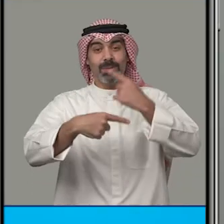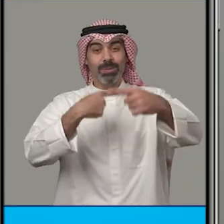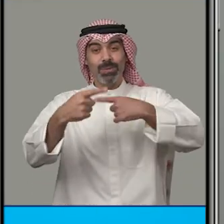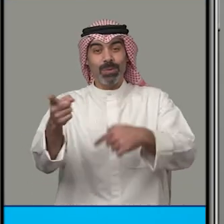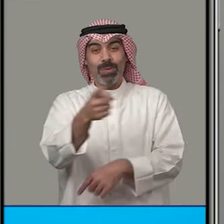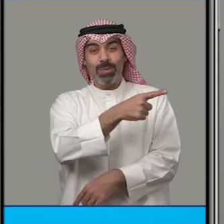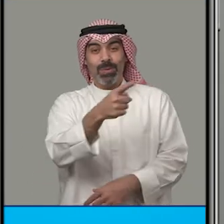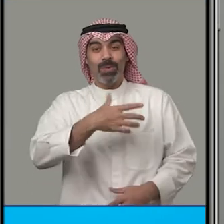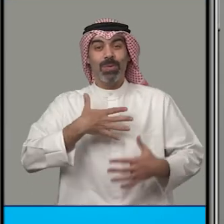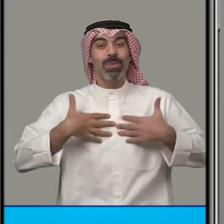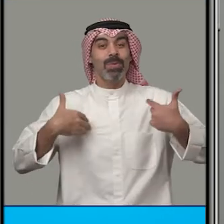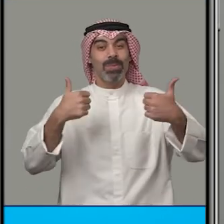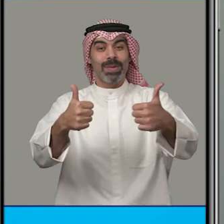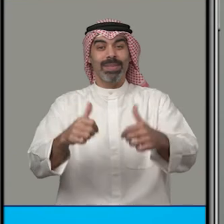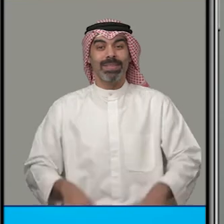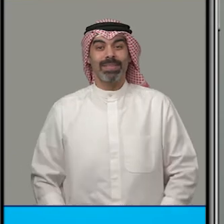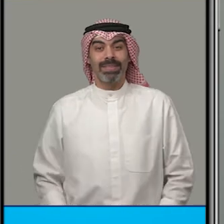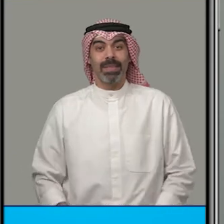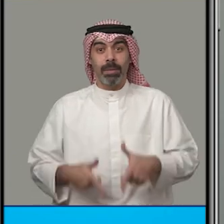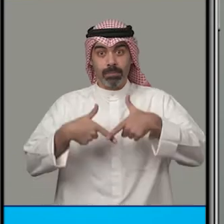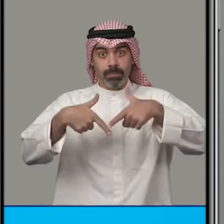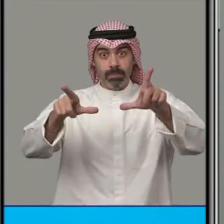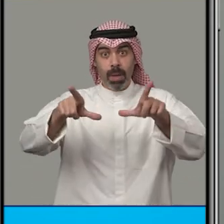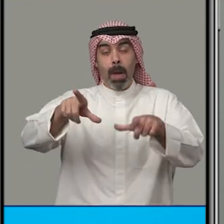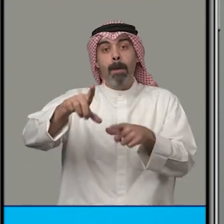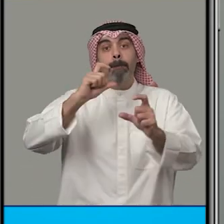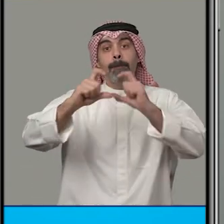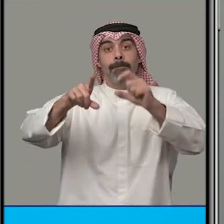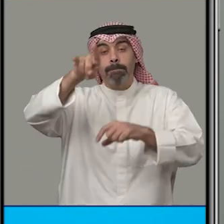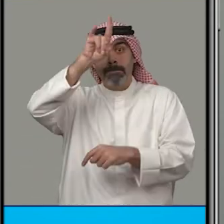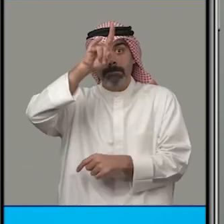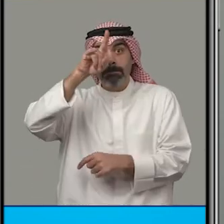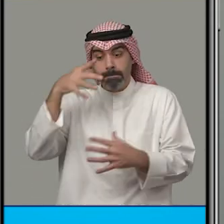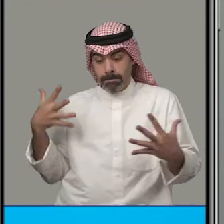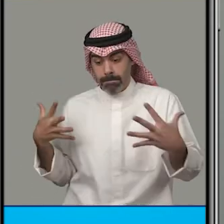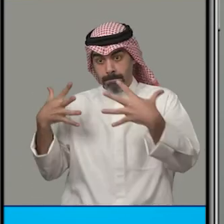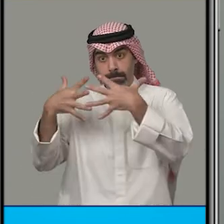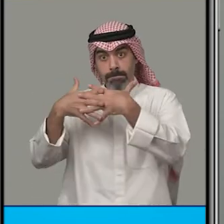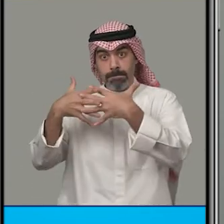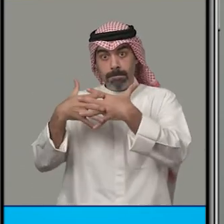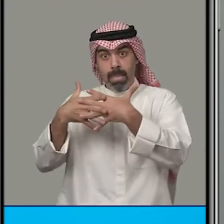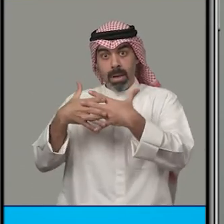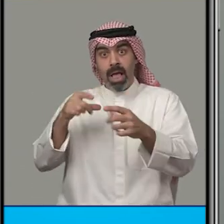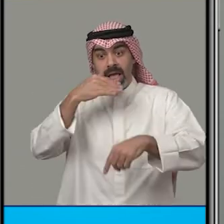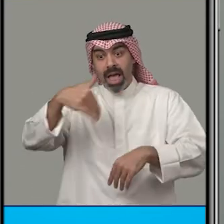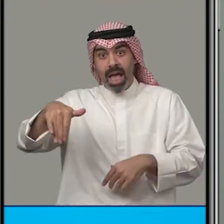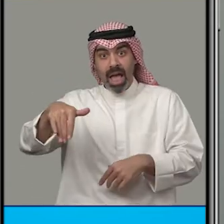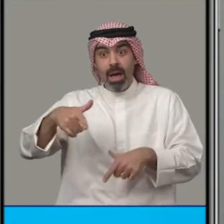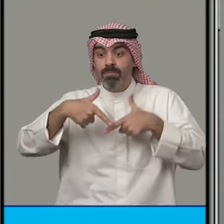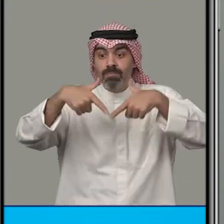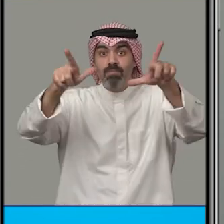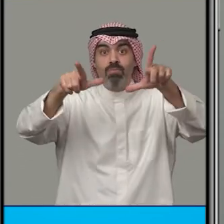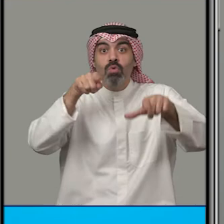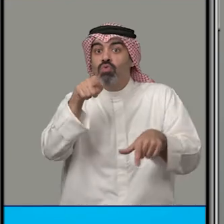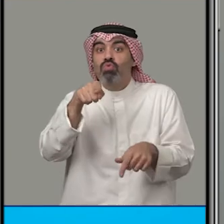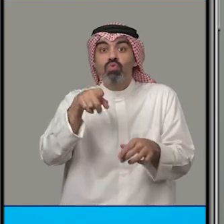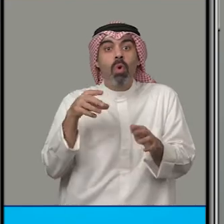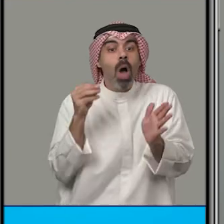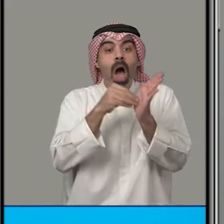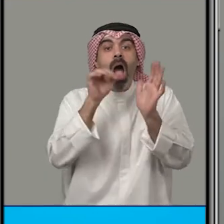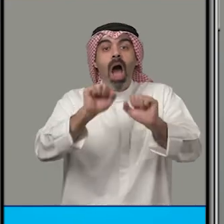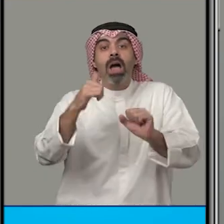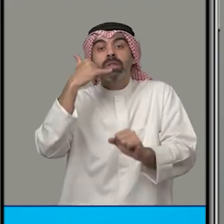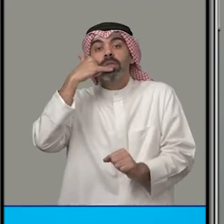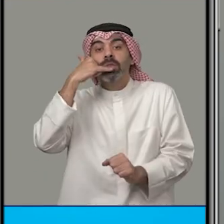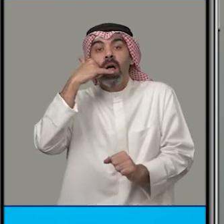كل عام وانتم بخير. أطلق البنك المركزي بالتعاون مع شركة كينت تطبيق إيديتي، والتطبيق من اسمه أنك تقدر